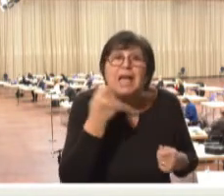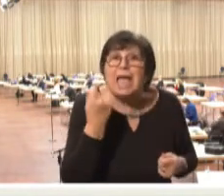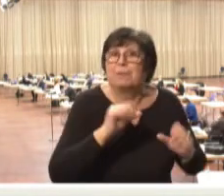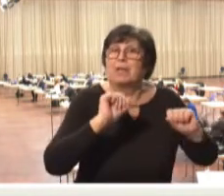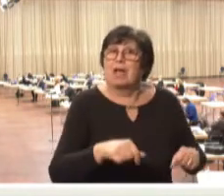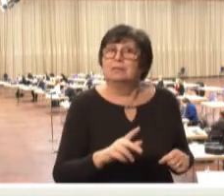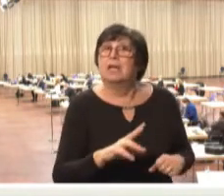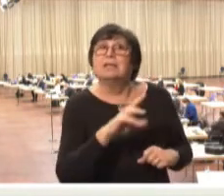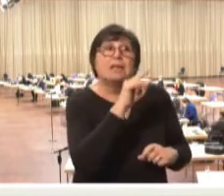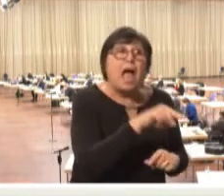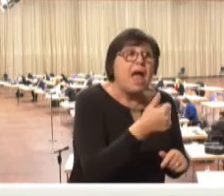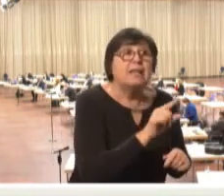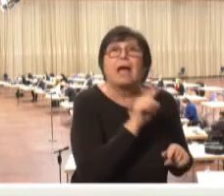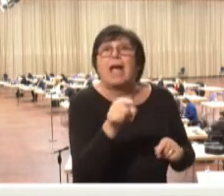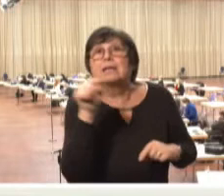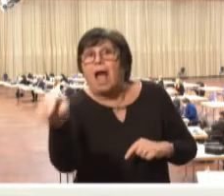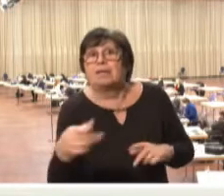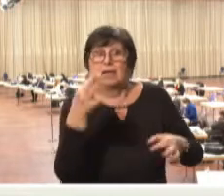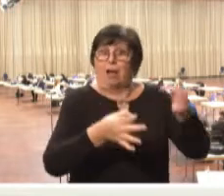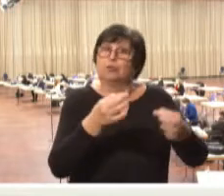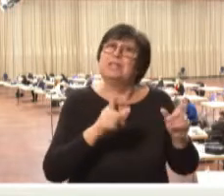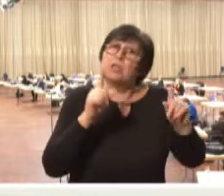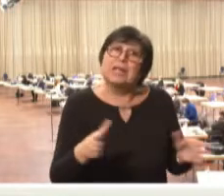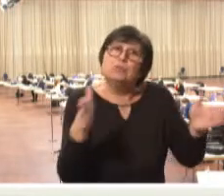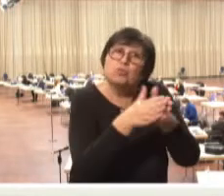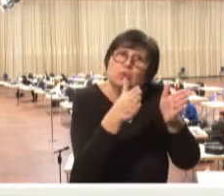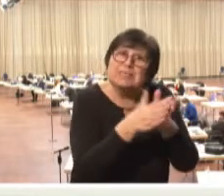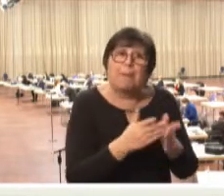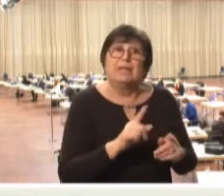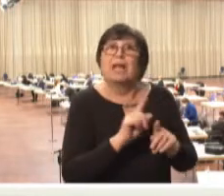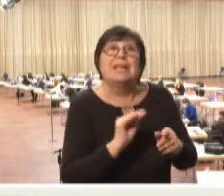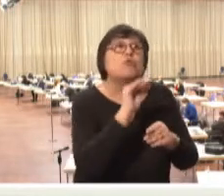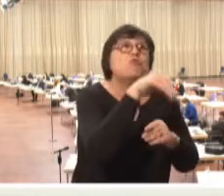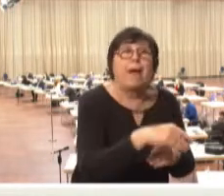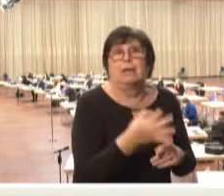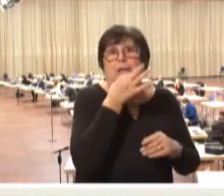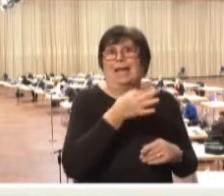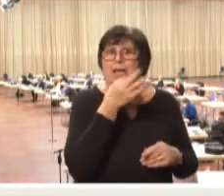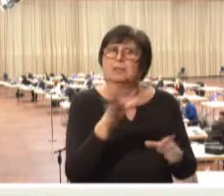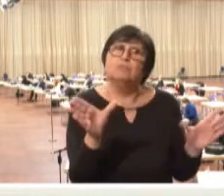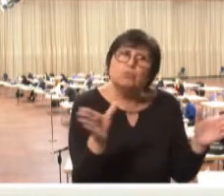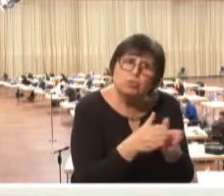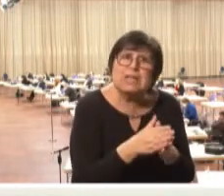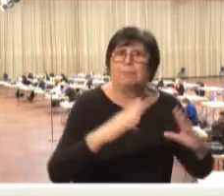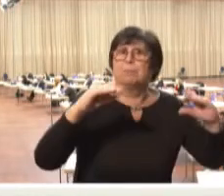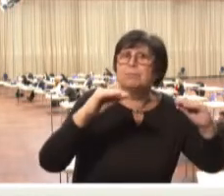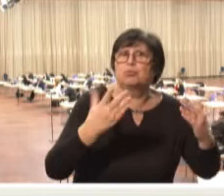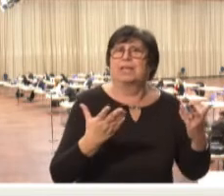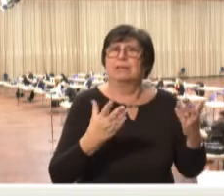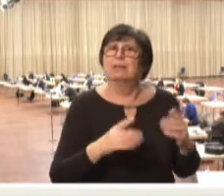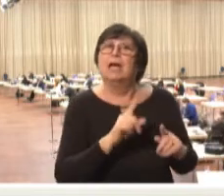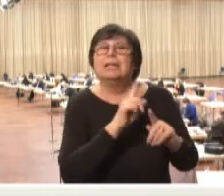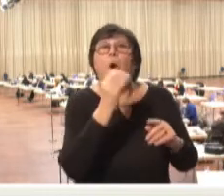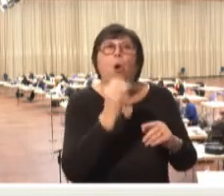man nicht einer gegen den anderen ausspielt, sondern indem man miteinander statt übereinander redet, indem das Thema Ökolandbau eben nicht